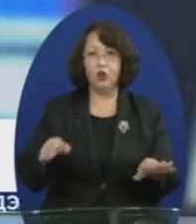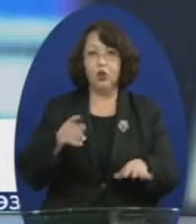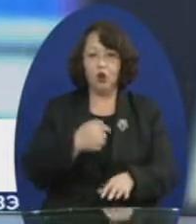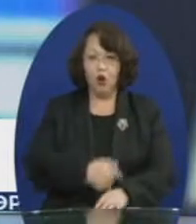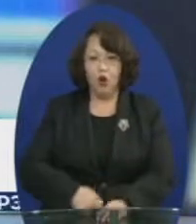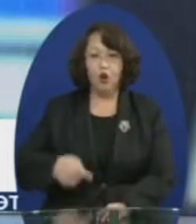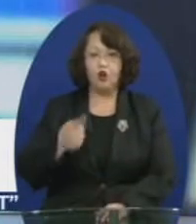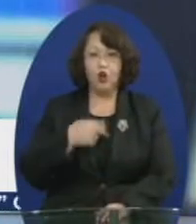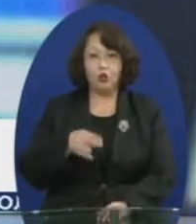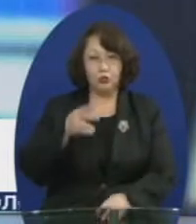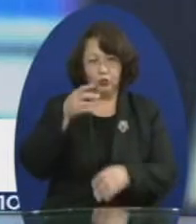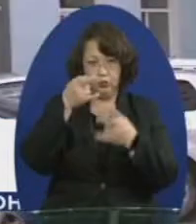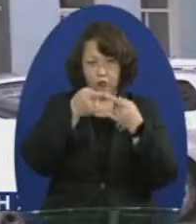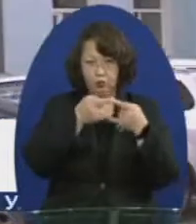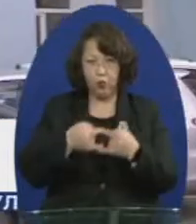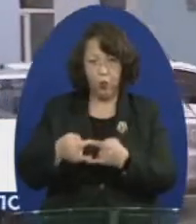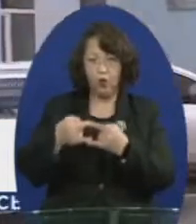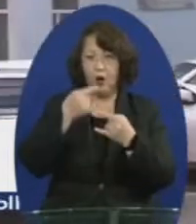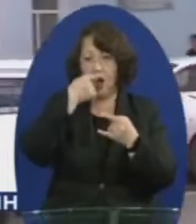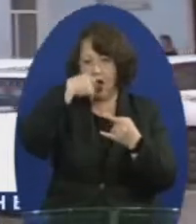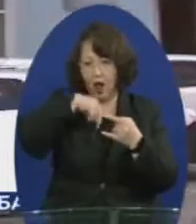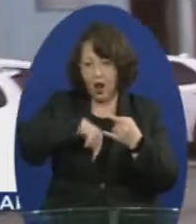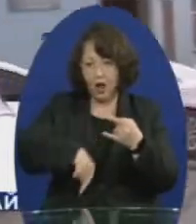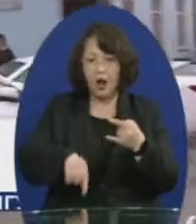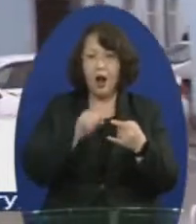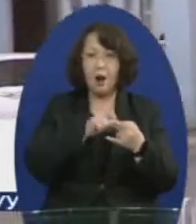хотоодны дурангийн аппараттай боллоо.